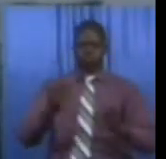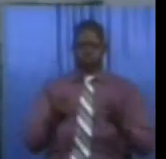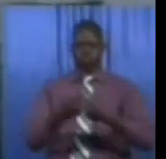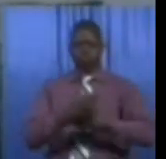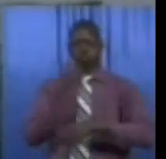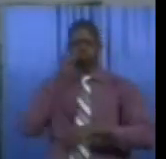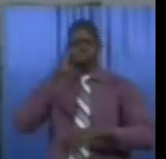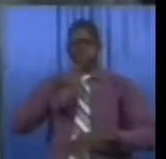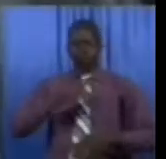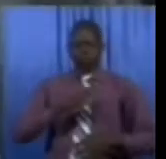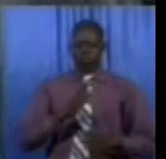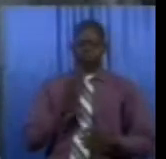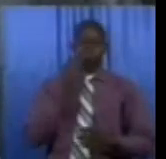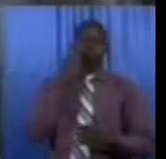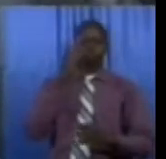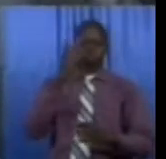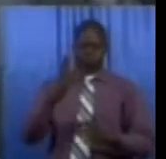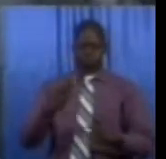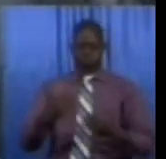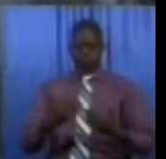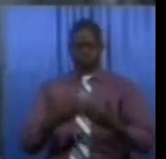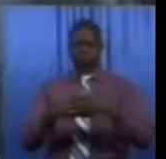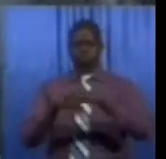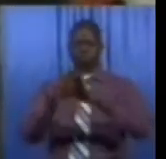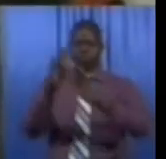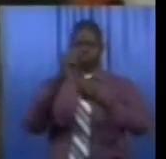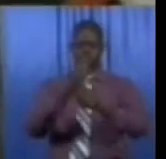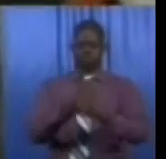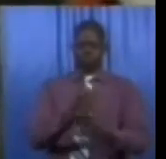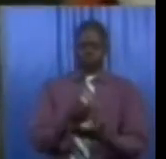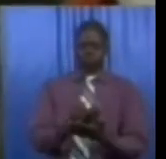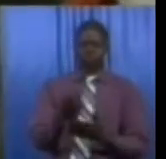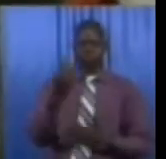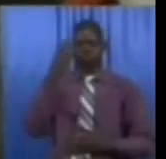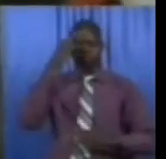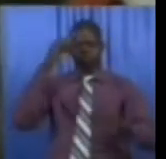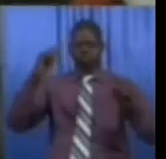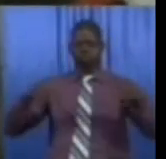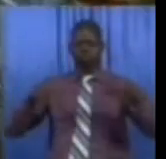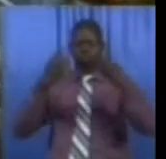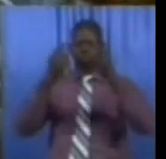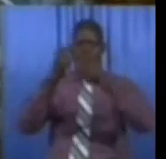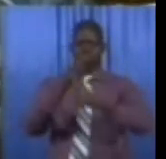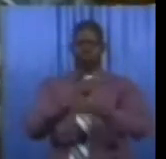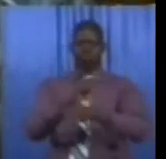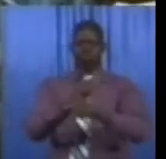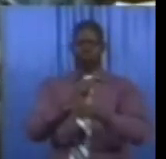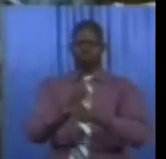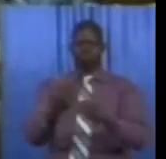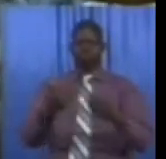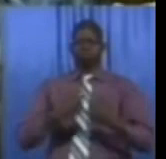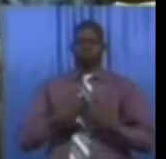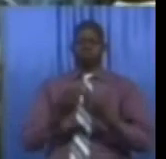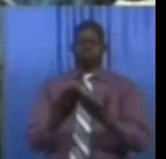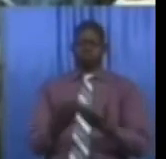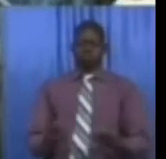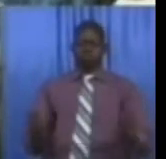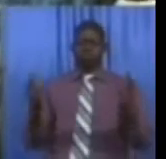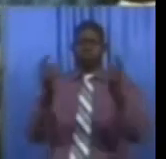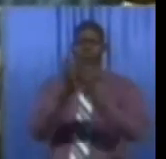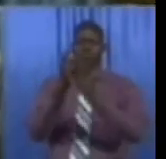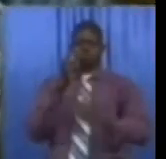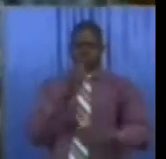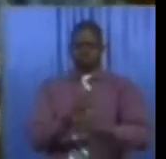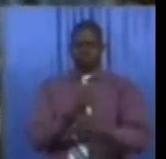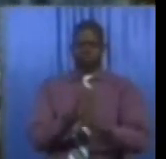femme en vue de requérir l'implication des acteurs financiers pour la réussite de ces activités. Nous avons voulu rencontrer les acteurs de la